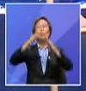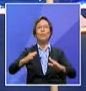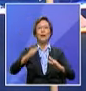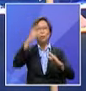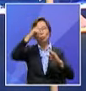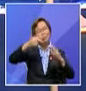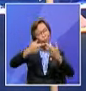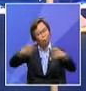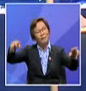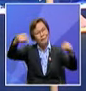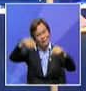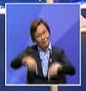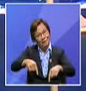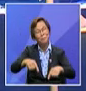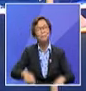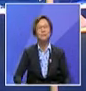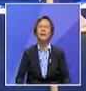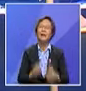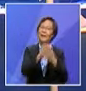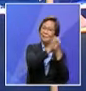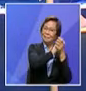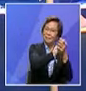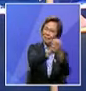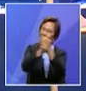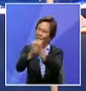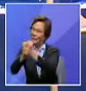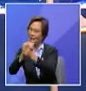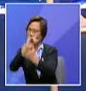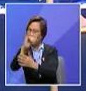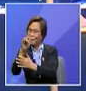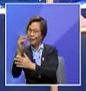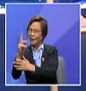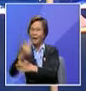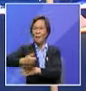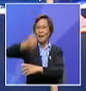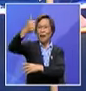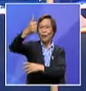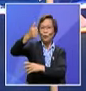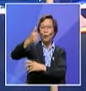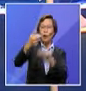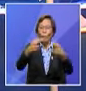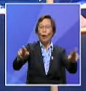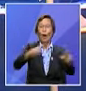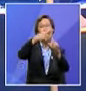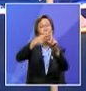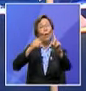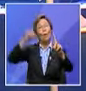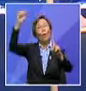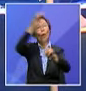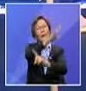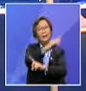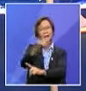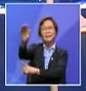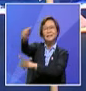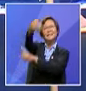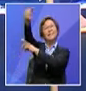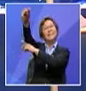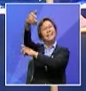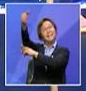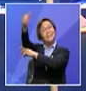ini. Tahniah kepada jawatankuasa induk pelancaran Bulan Kebangsaan dan Kibar Jalur